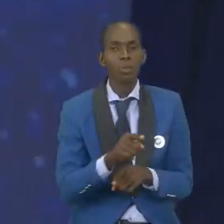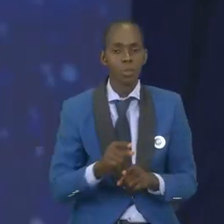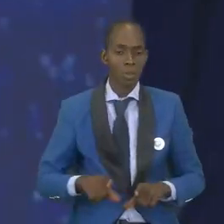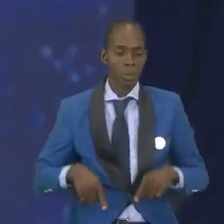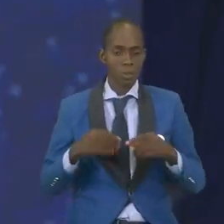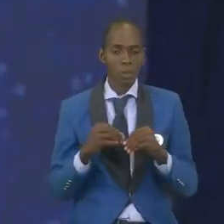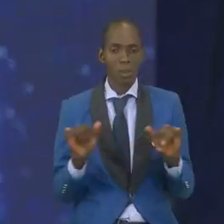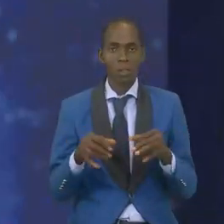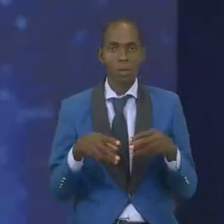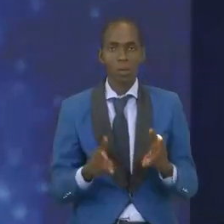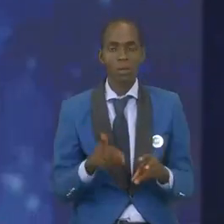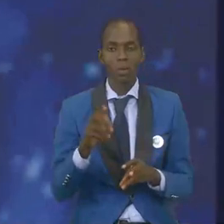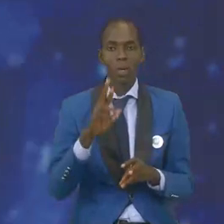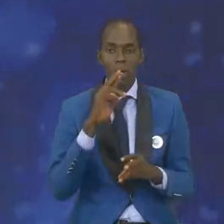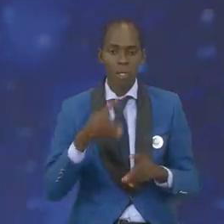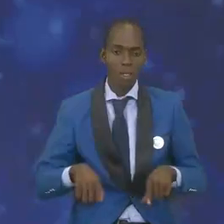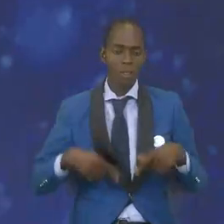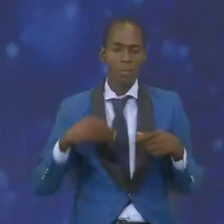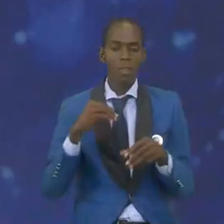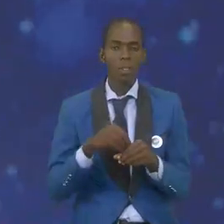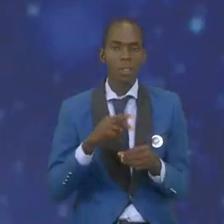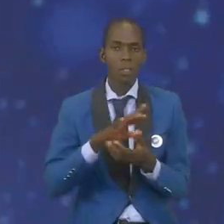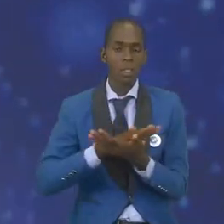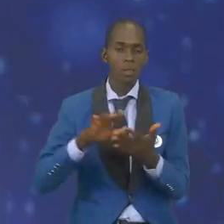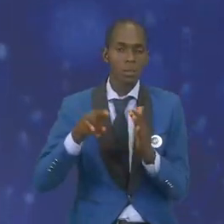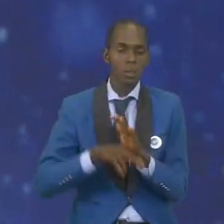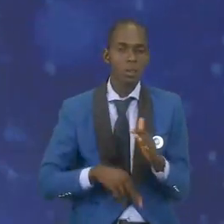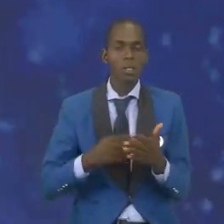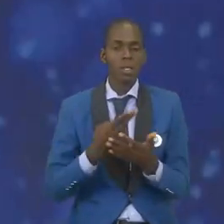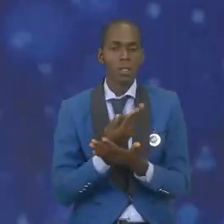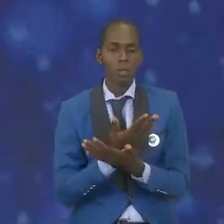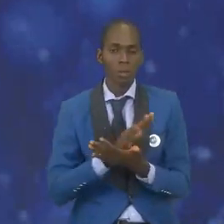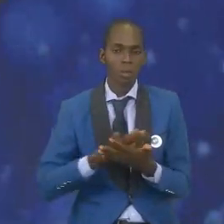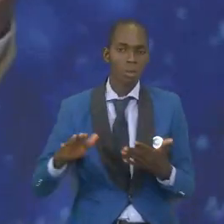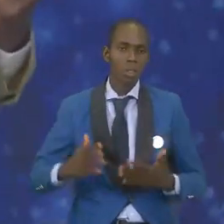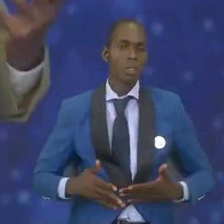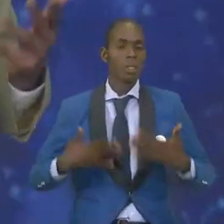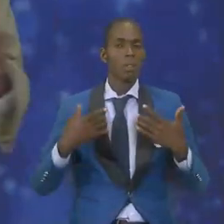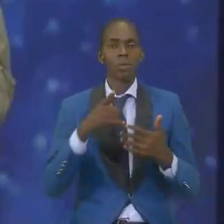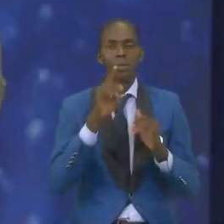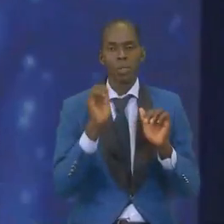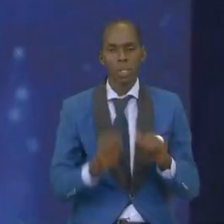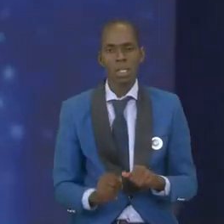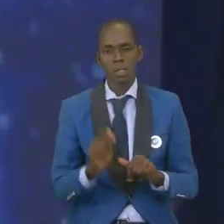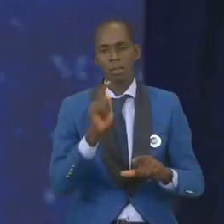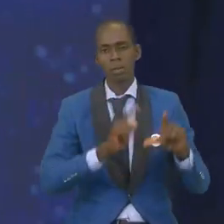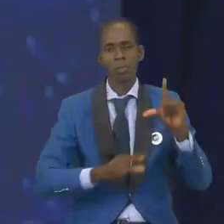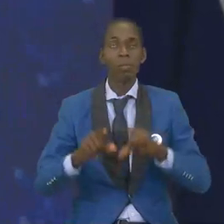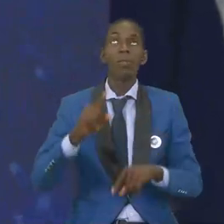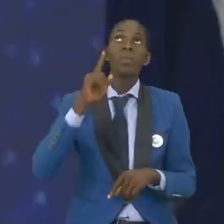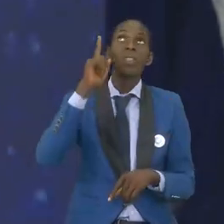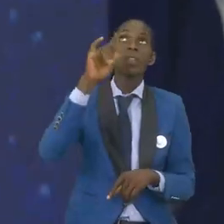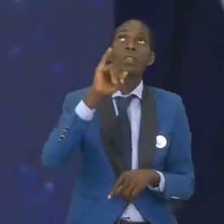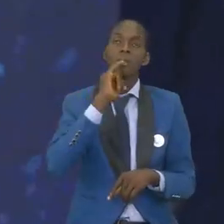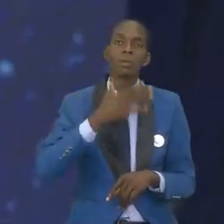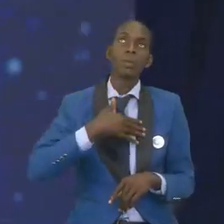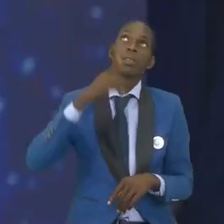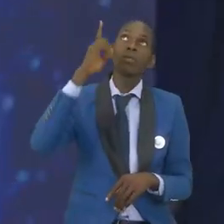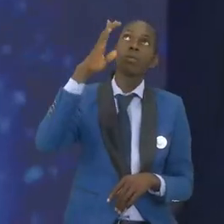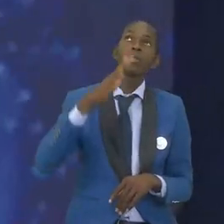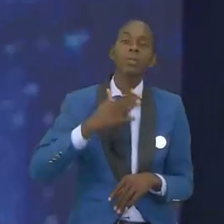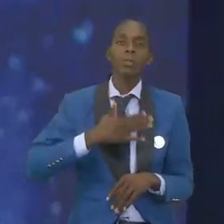unique, comme il a vécu. De la même manière, tu vis la vie de justice et la vie sainte. Et tu